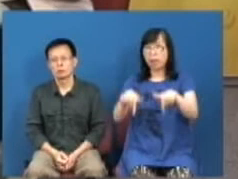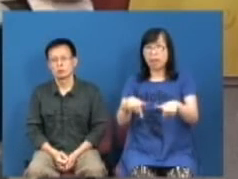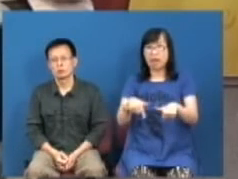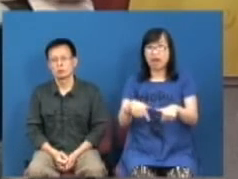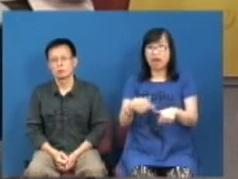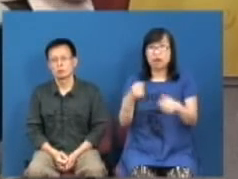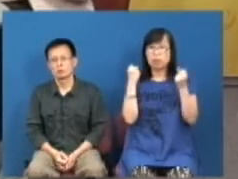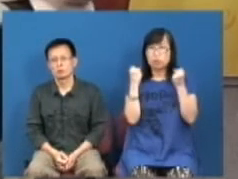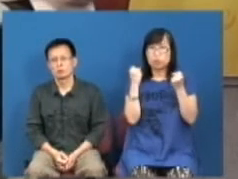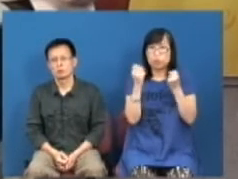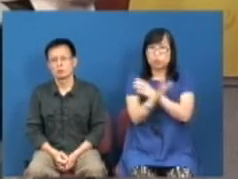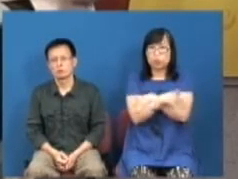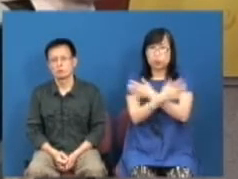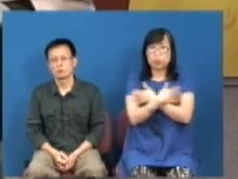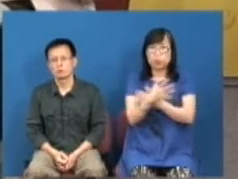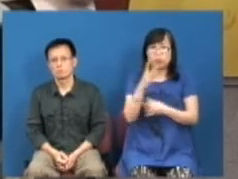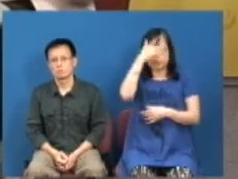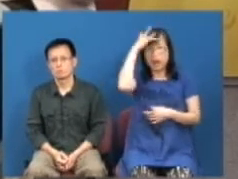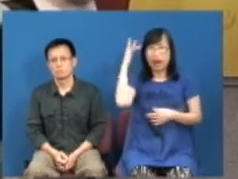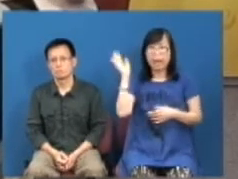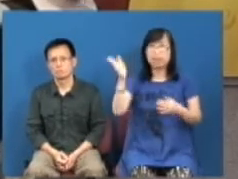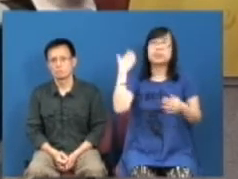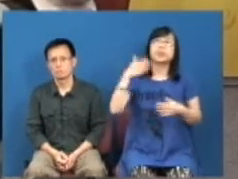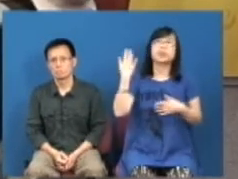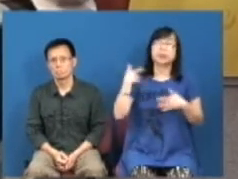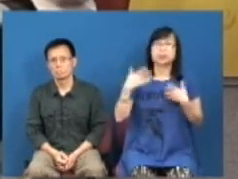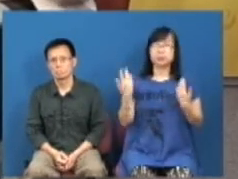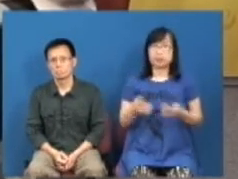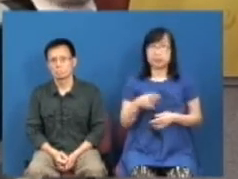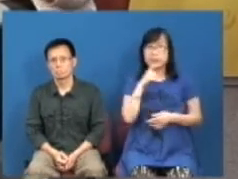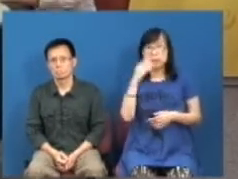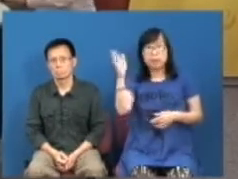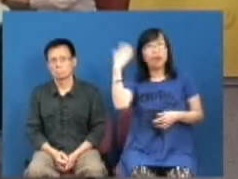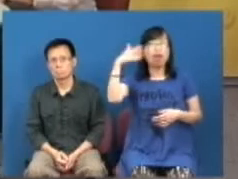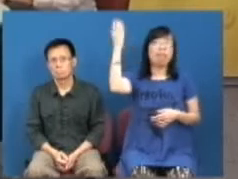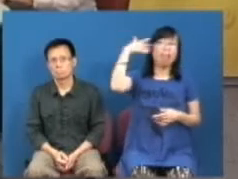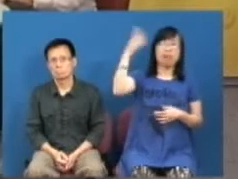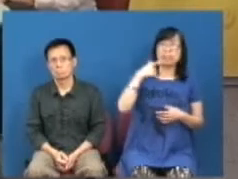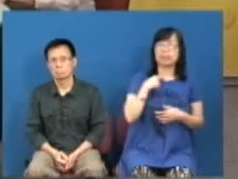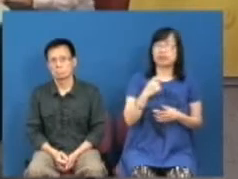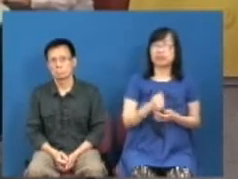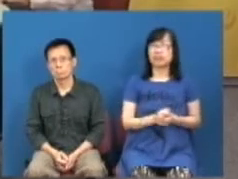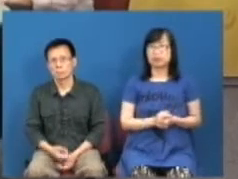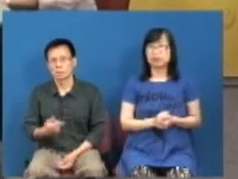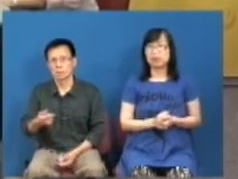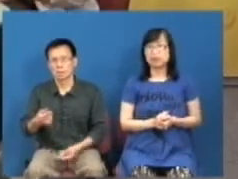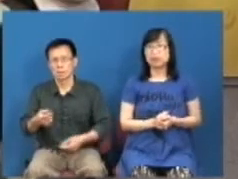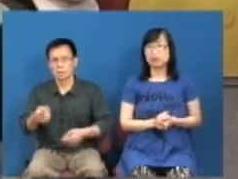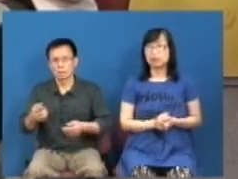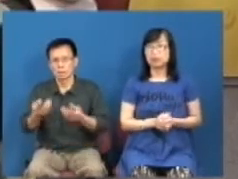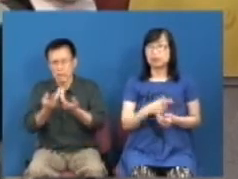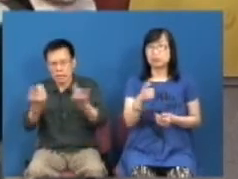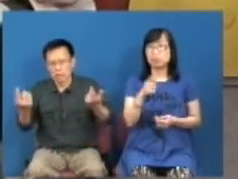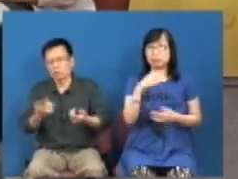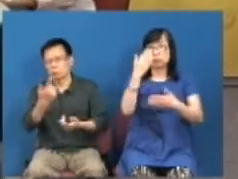夏涼啊，咁你有自然嘅呢個 alley corridor， 有啲生風吹入嚟，你開少好多冷氣啦。呢個 哇真係差好遠， 係咪啊？你就